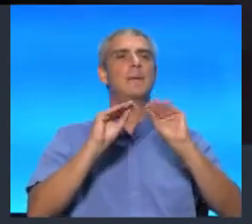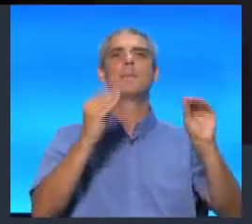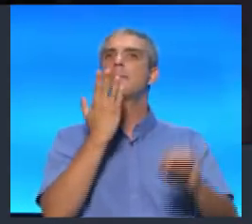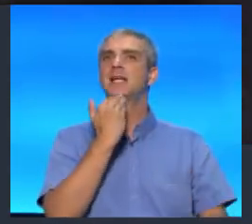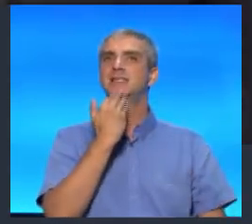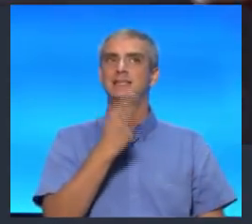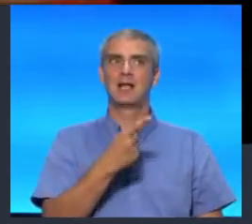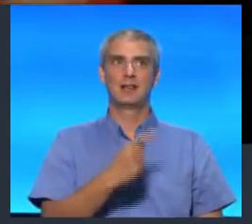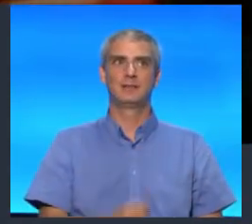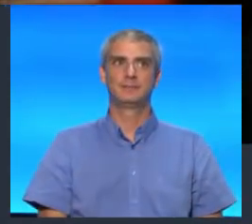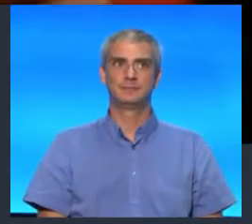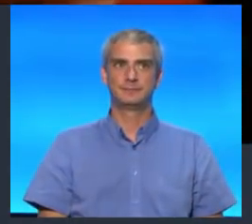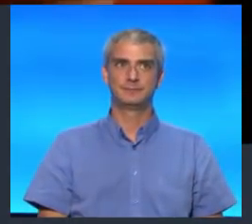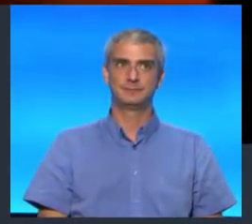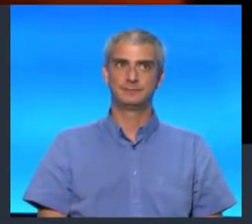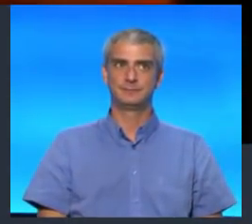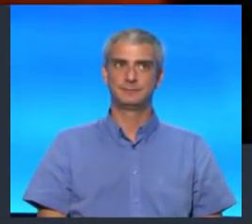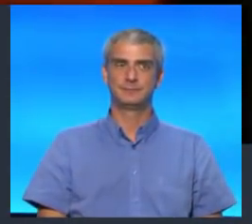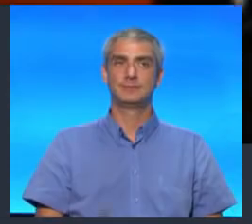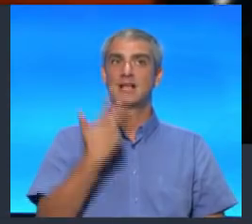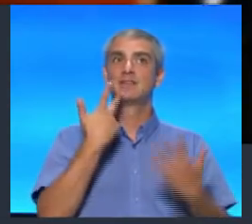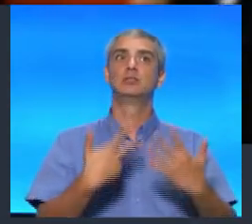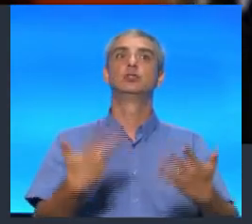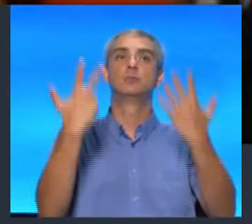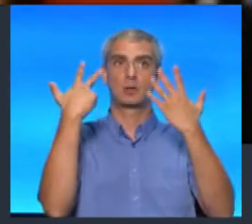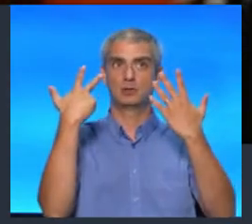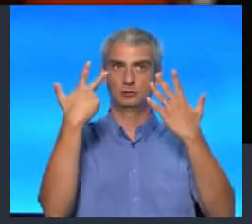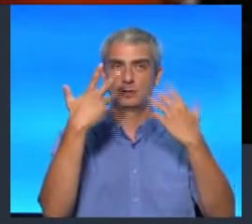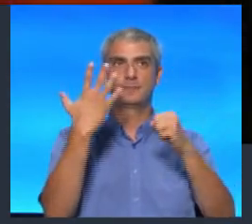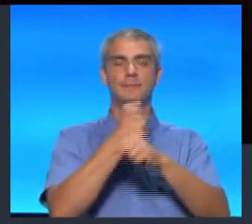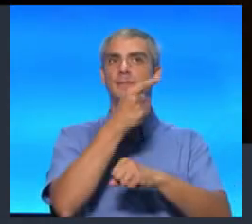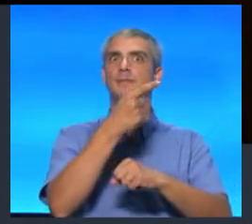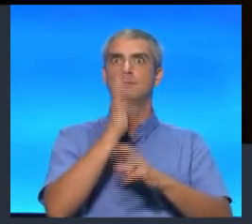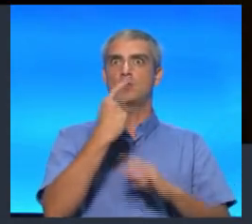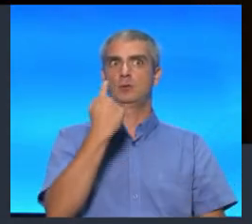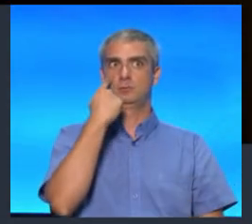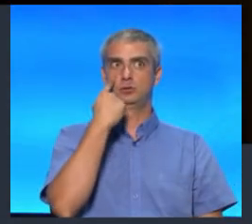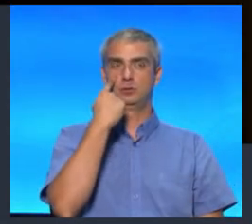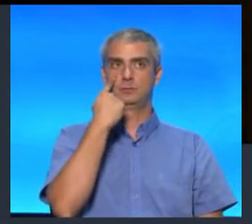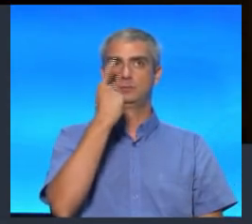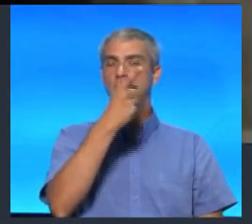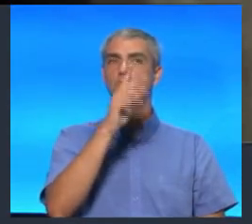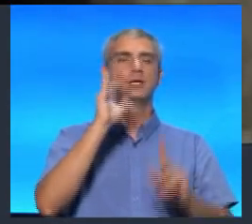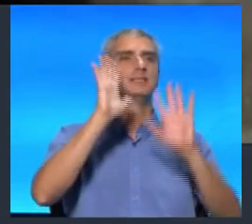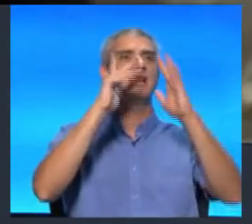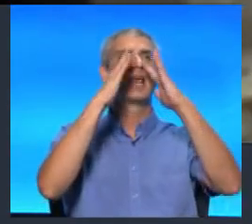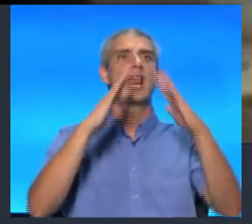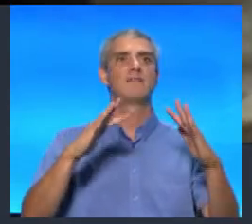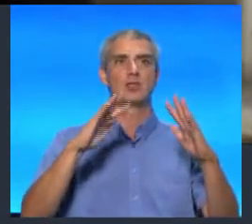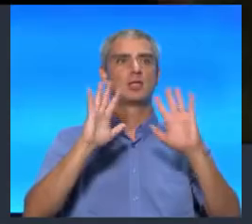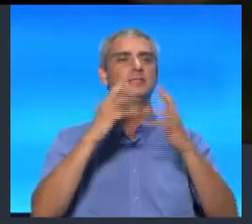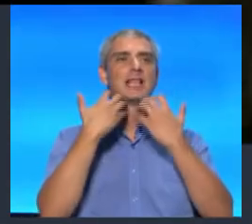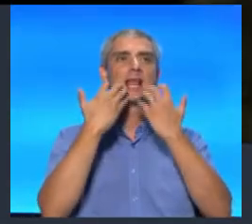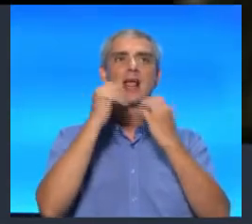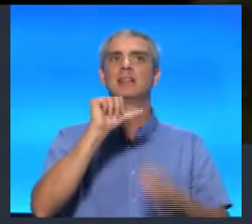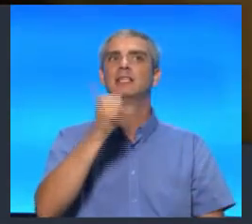הישראלי. לפני 8 שנים קצר מעוז הישג מרשים, כשלבנון, סרטו העלילתי